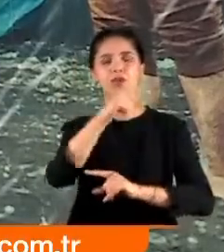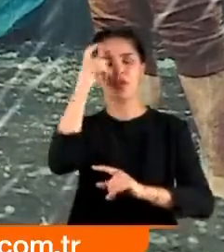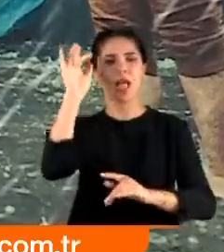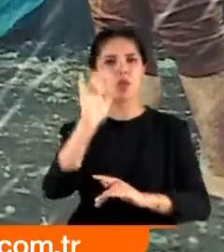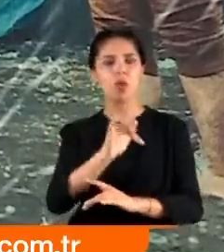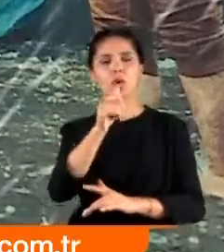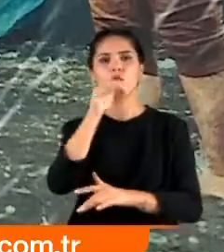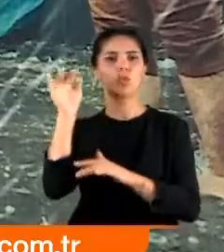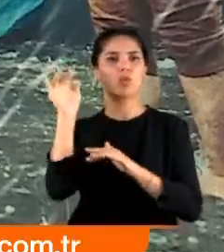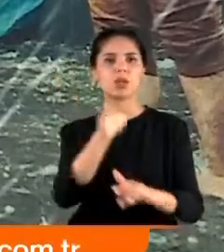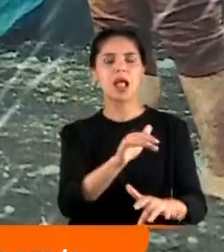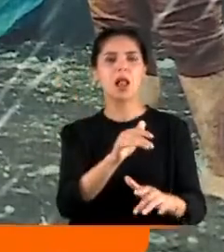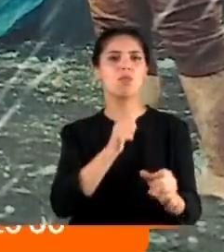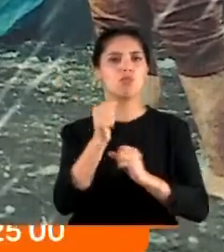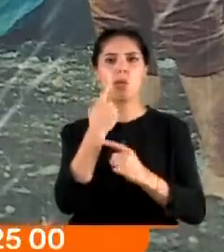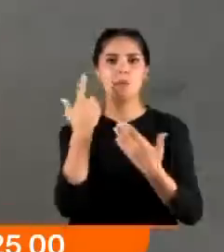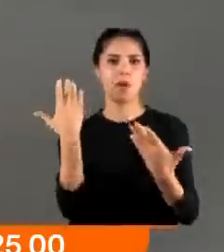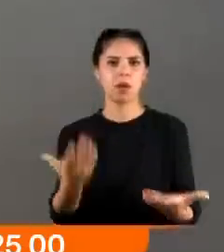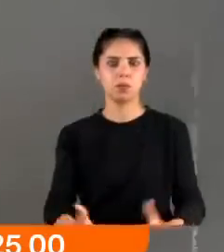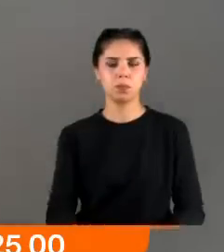çalıştığı sel sınavı.